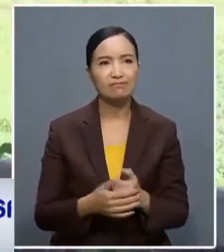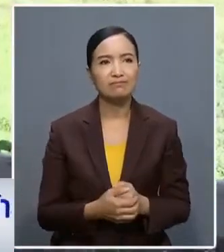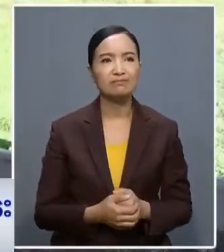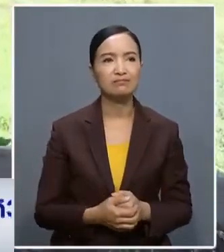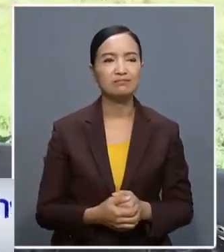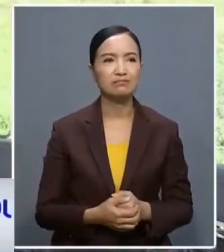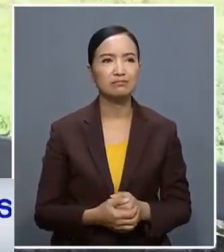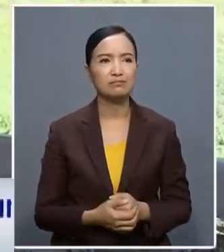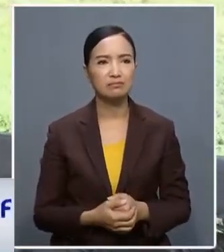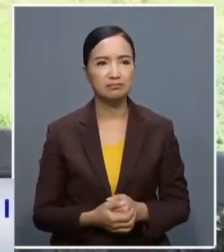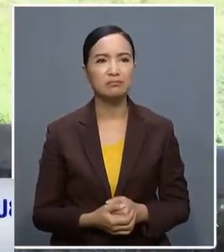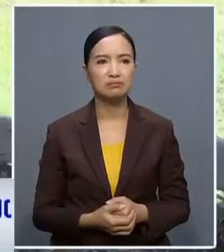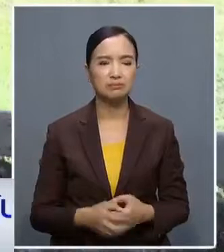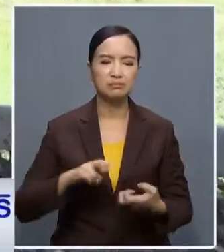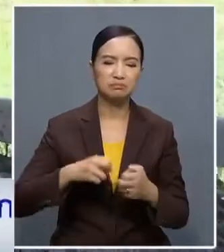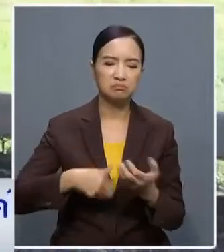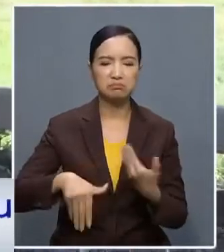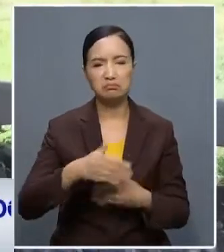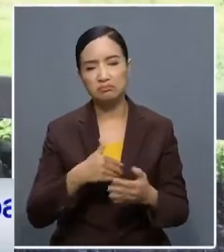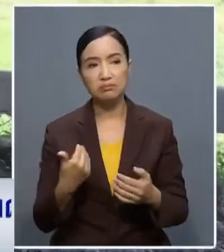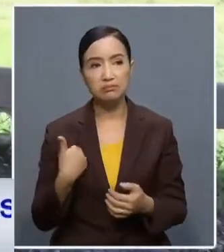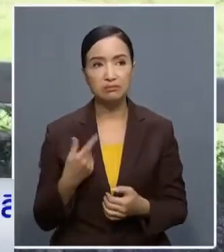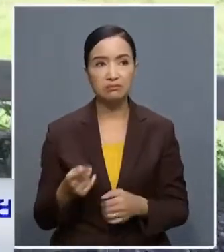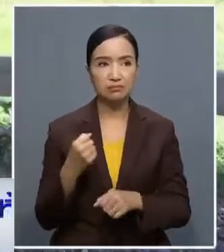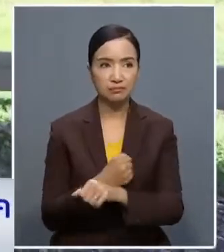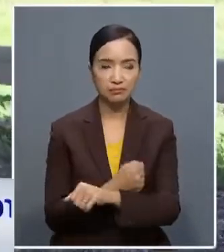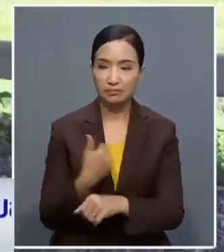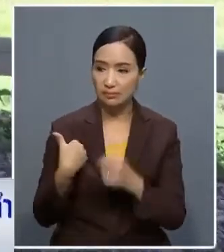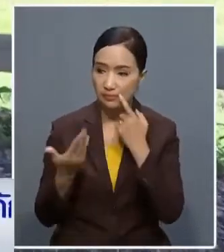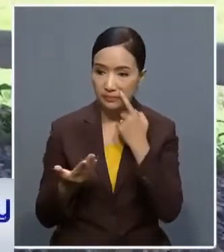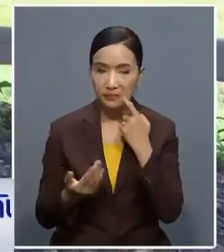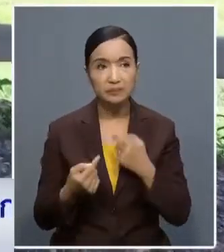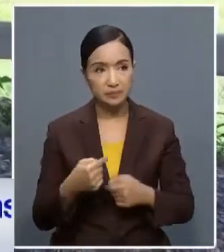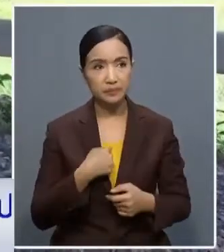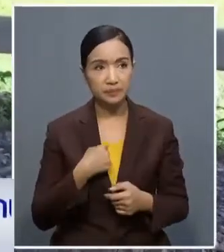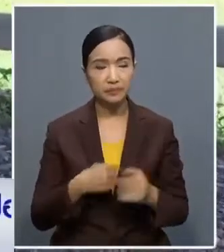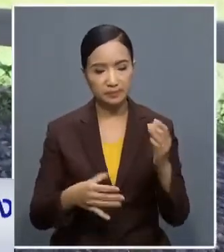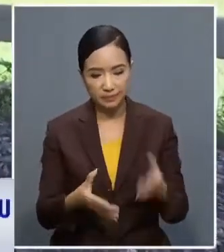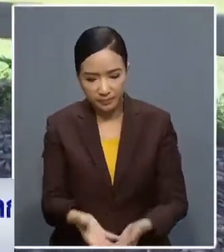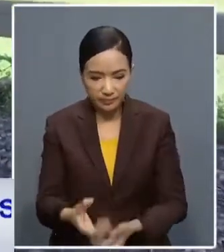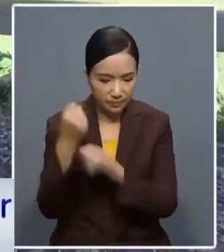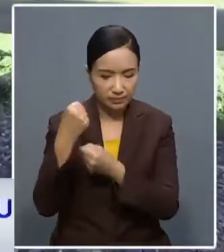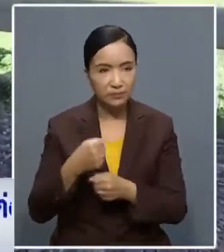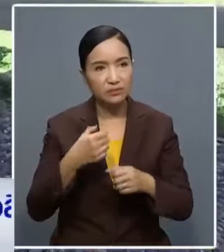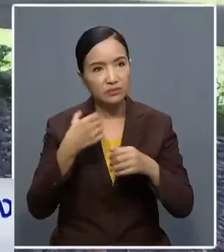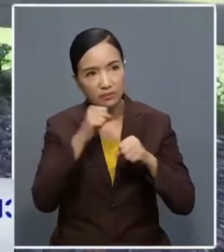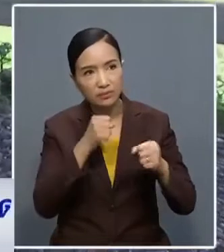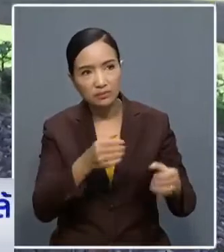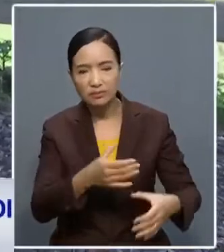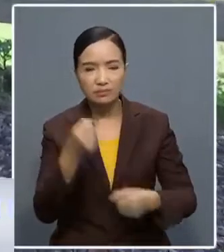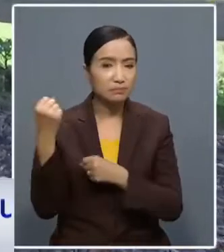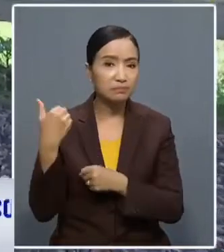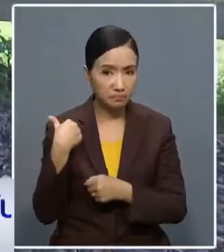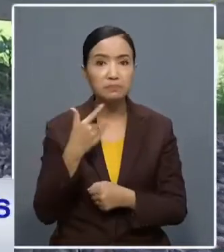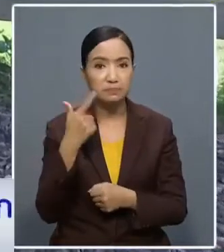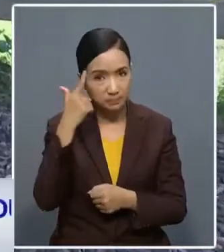แต่มันก็อาจจะขุกขักบ้างใช่ไหมครับผู้ใหญ่ขาดแรงงานไหมครับแถวนี้ผมถอนมันก็เป็นถอนอ้อยก็เป็นนะฮะ ไม่ต้องมา ถอน